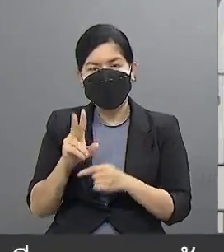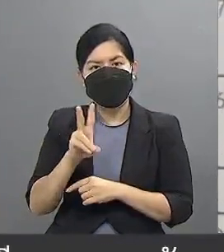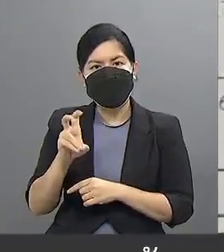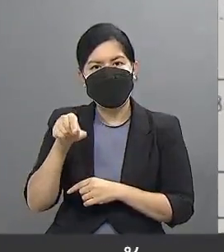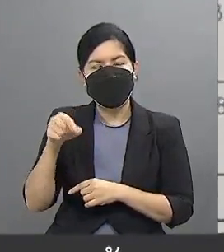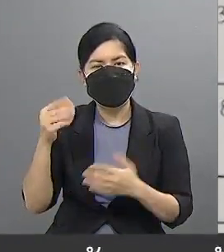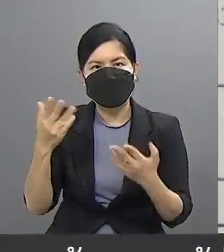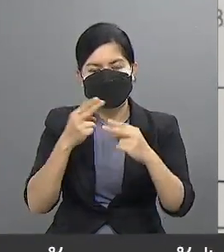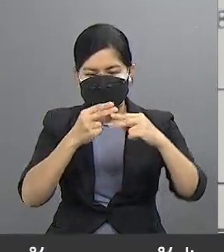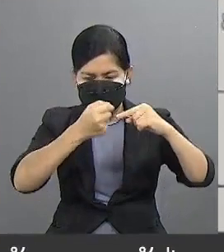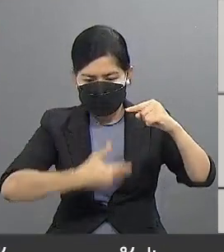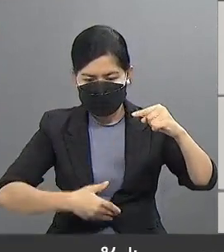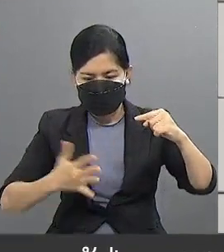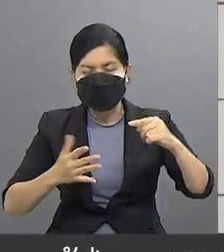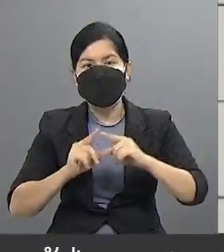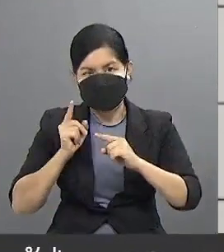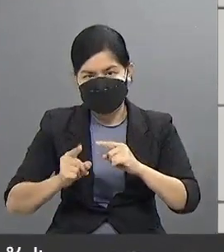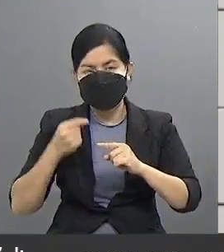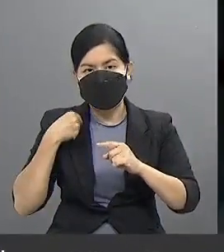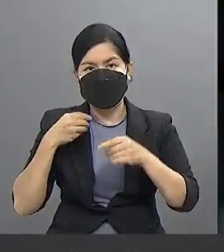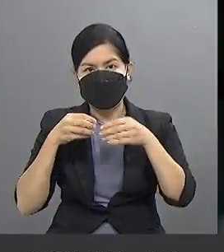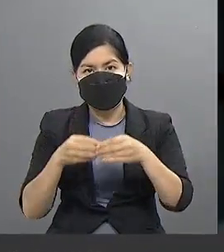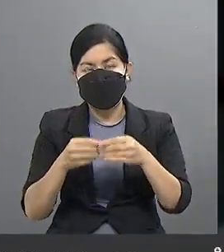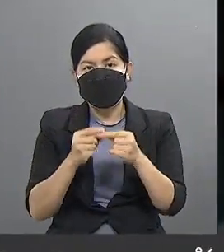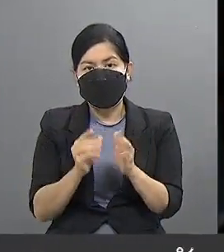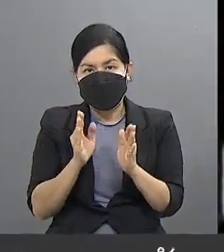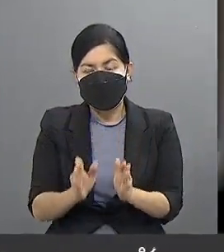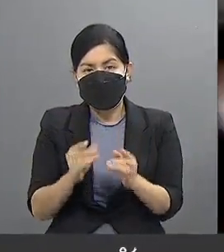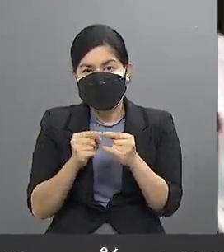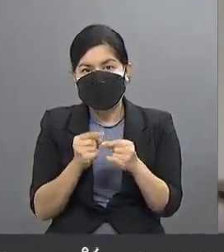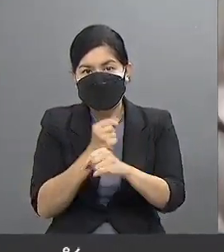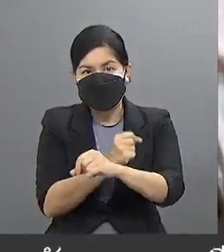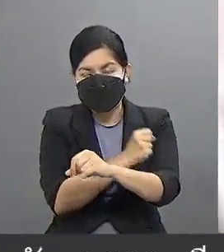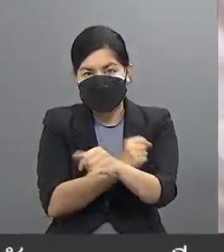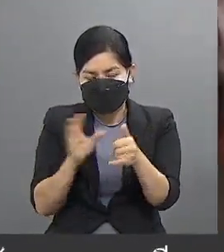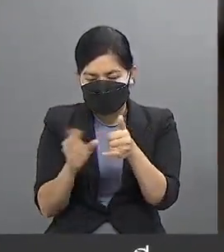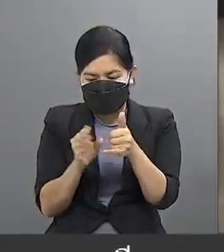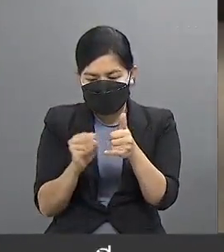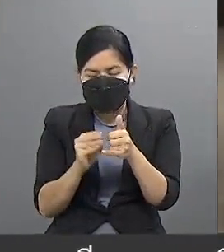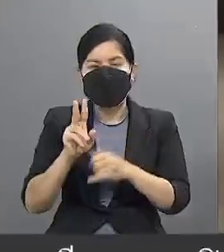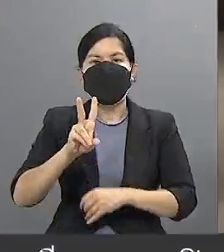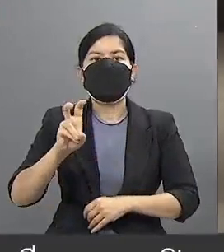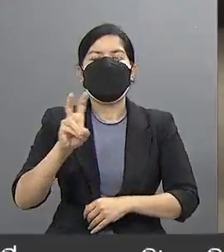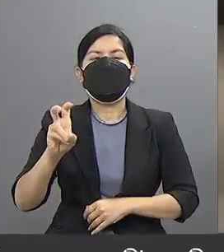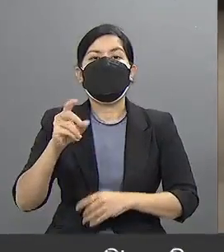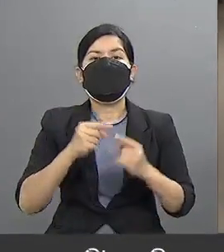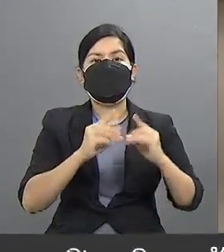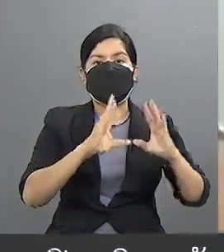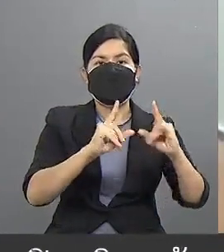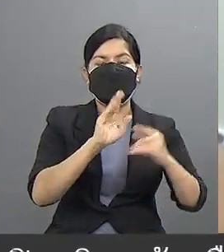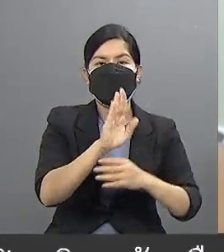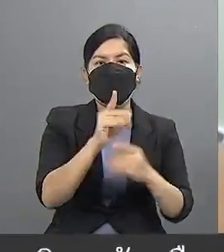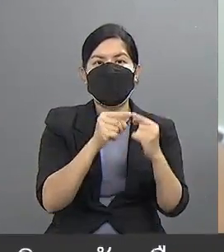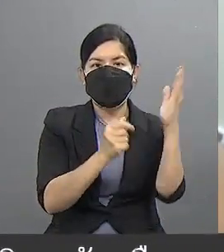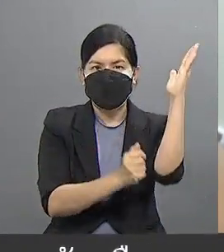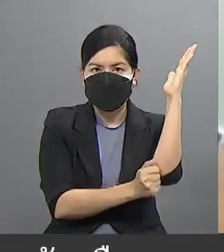ล่าวจะมีผู้ใช้แรงงานติดเชื้อแล้วกว่า200คนนอกจากนี้แม้ชมรมกำนันผู้ใหญ่บ้านอำเภอบางขันจะยื่นเรื่อง